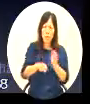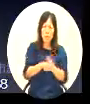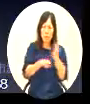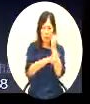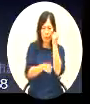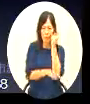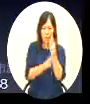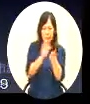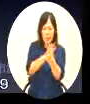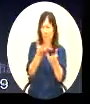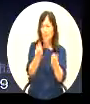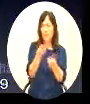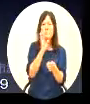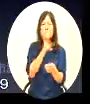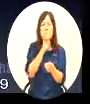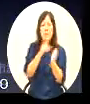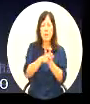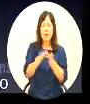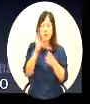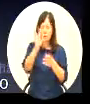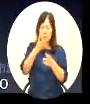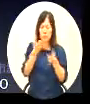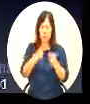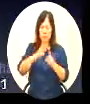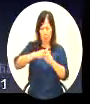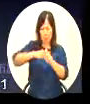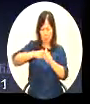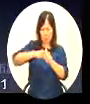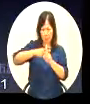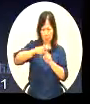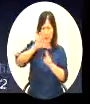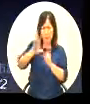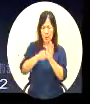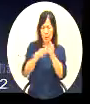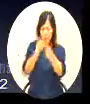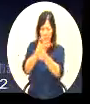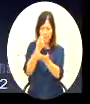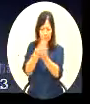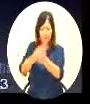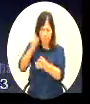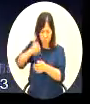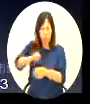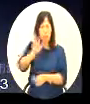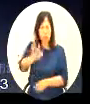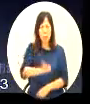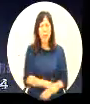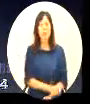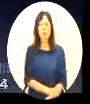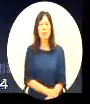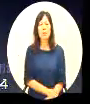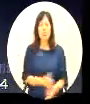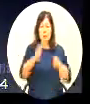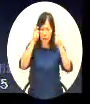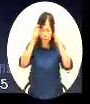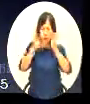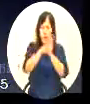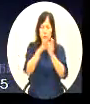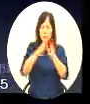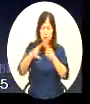效力，但是已经相对很大的程度给了大家很大的肯定。那也因为高雄是第一